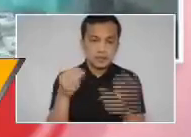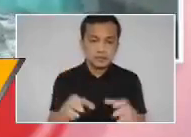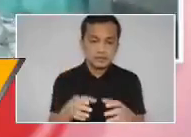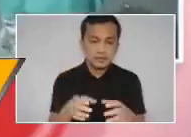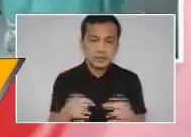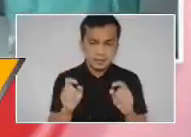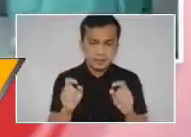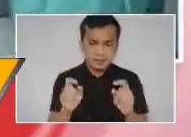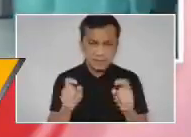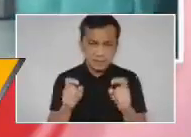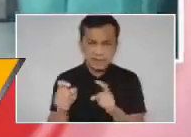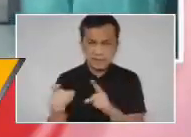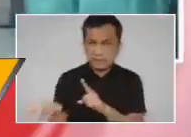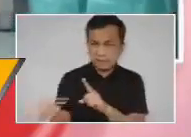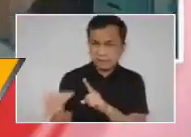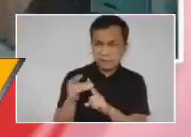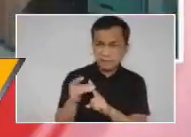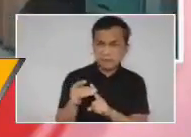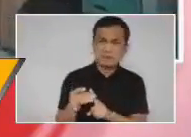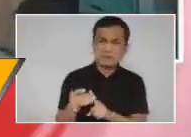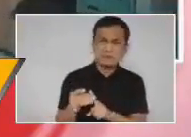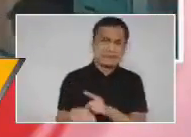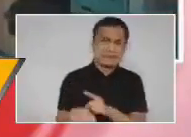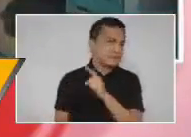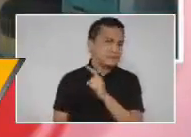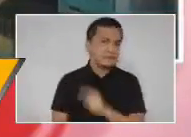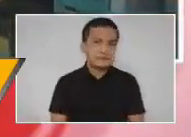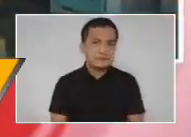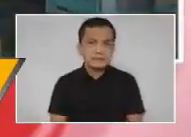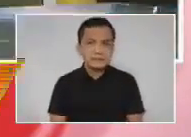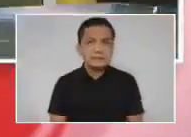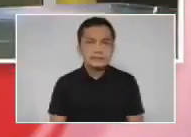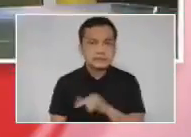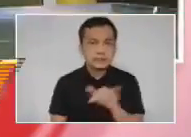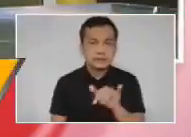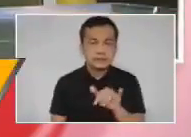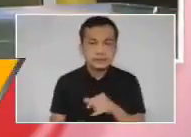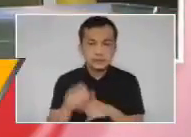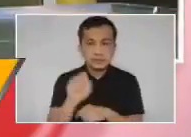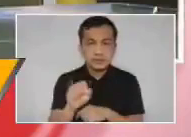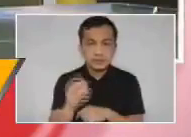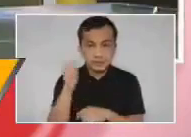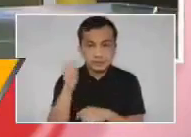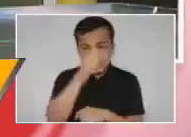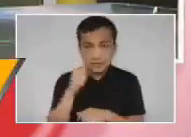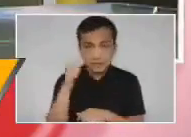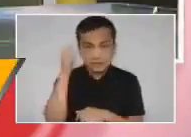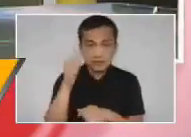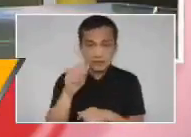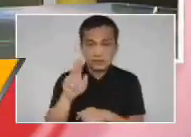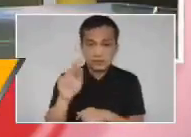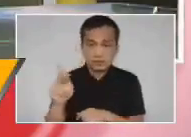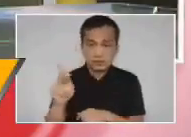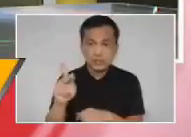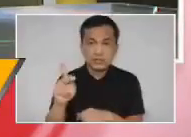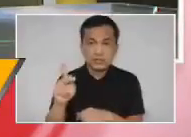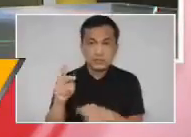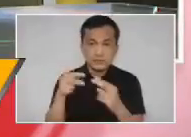ng virus na to, tumataas din ang mortality. Yun pong mga na-vaccine o mga nabakunahan na, lalo yung